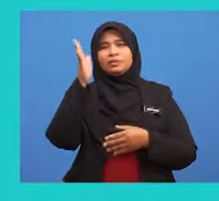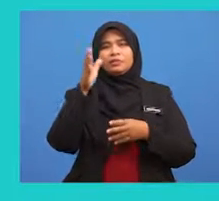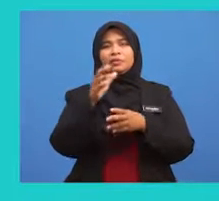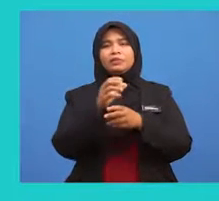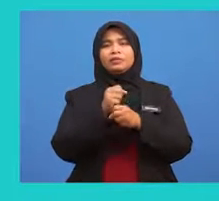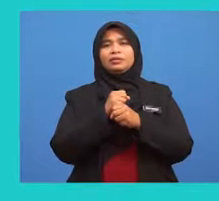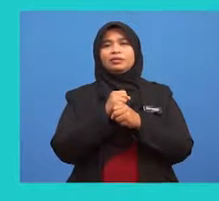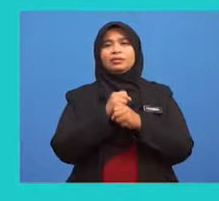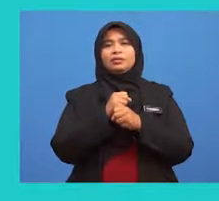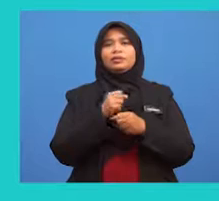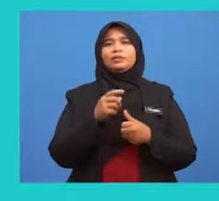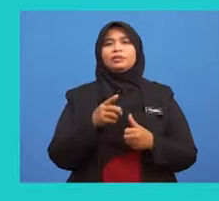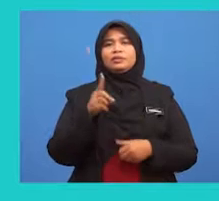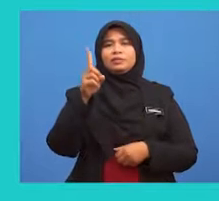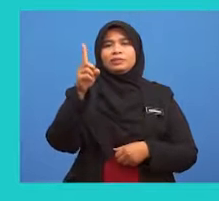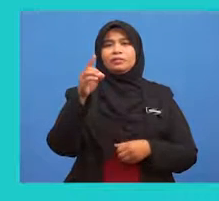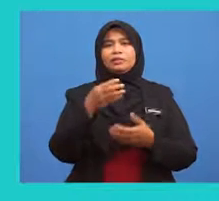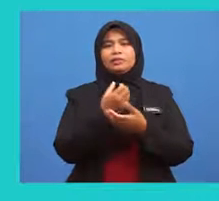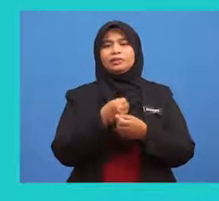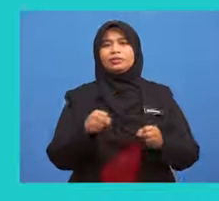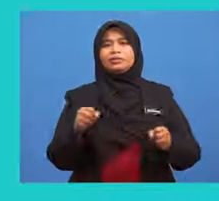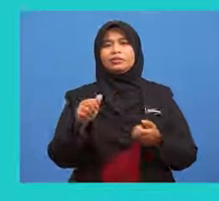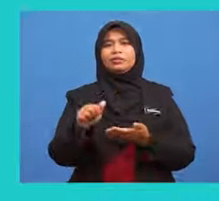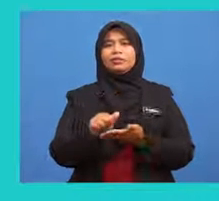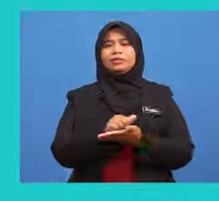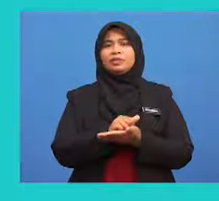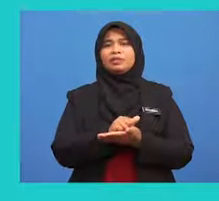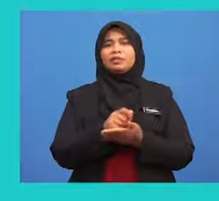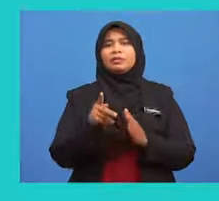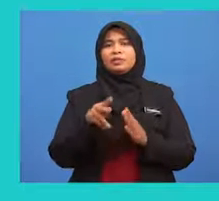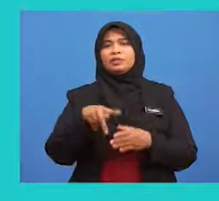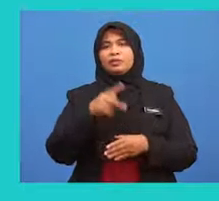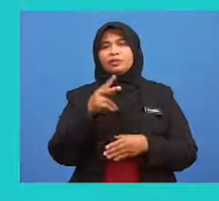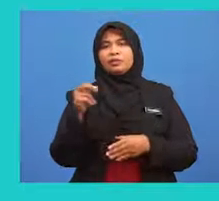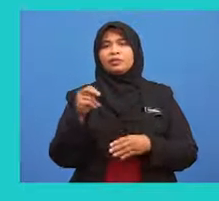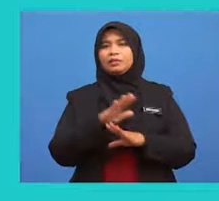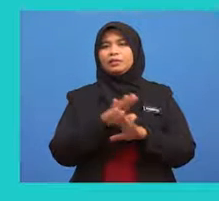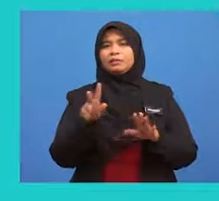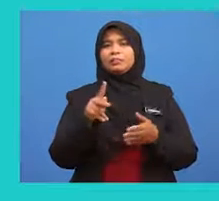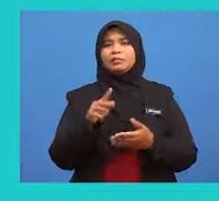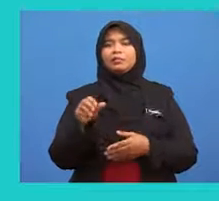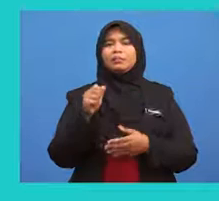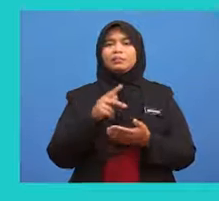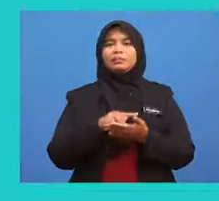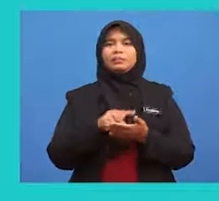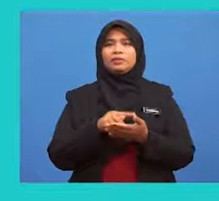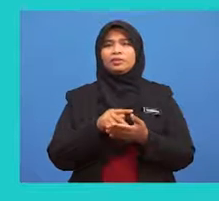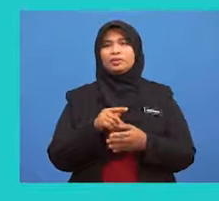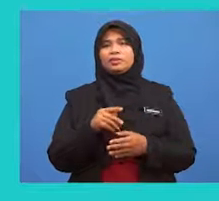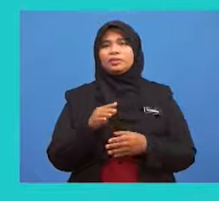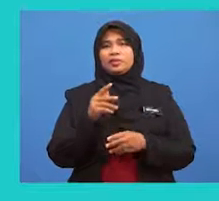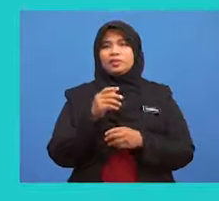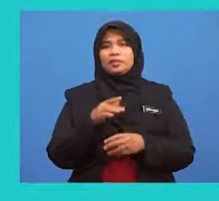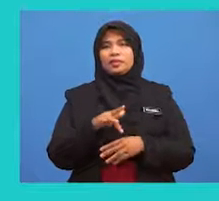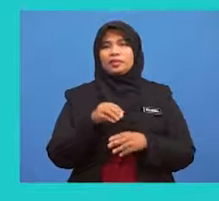pertama, menyediakan akaun pengeluaran tanpa mengambil kira kerja dalam proses awal dan